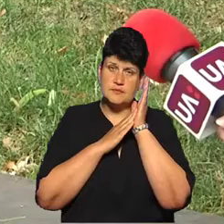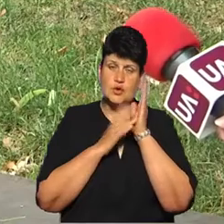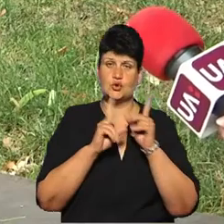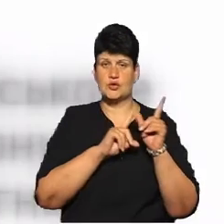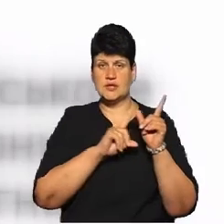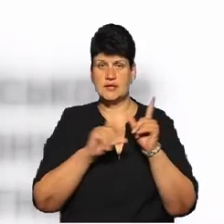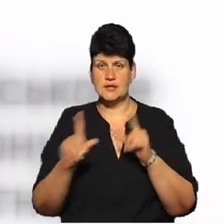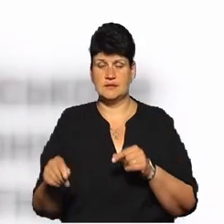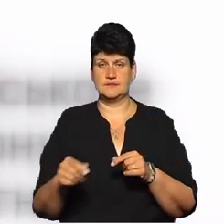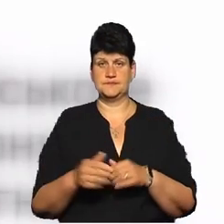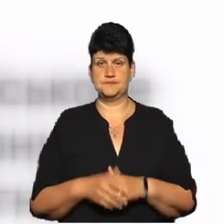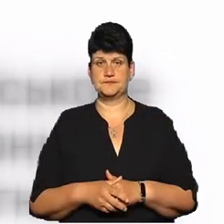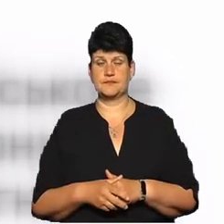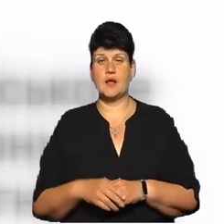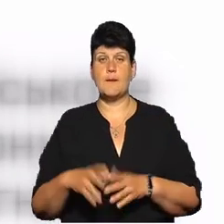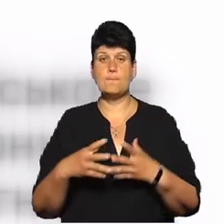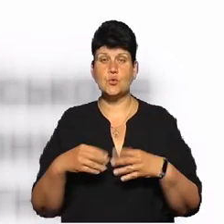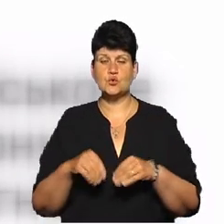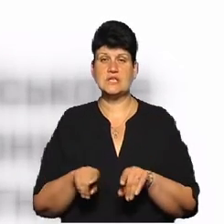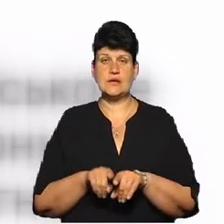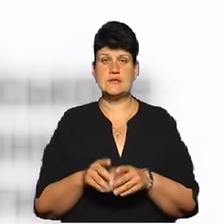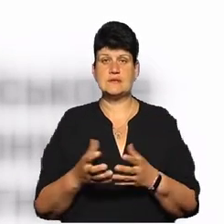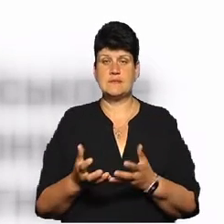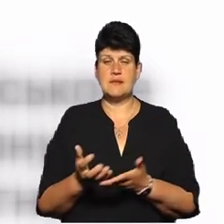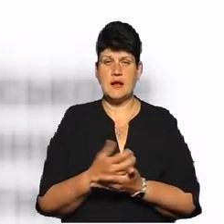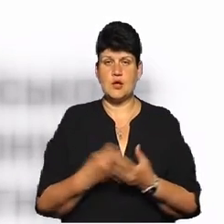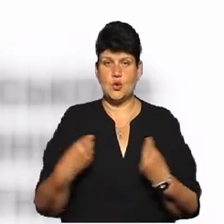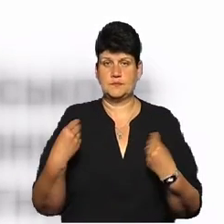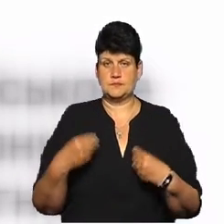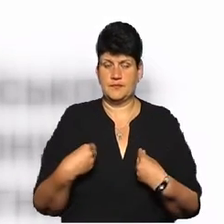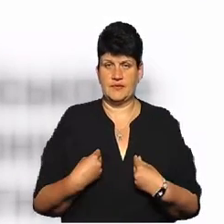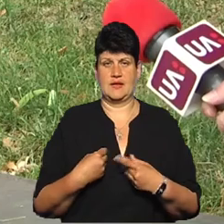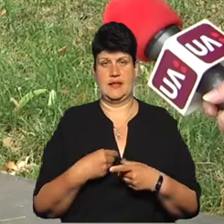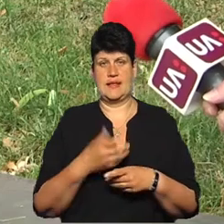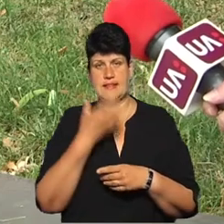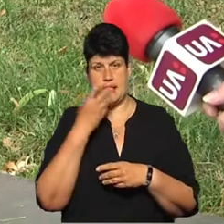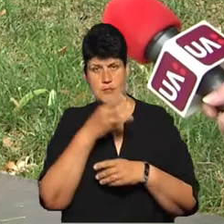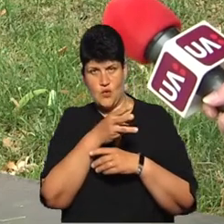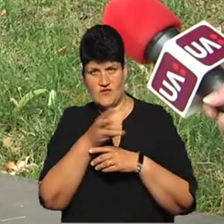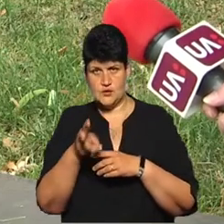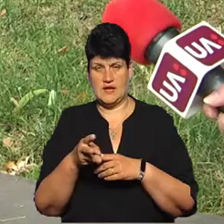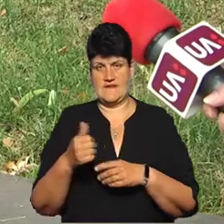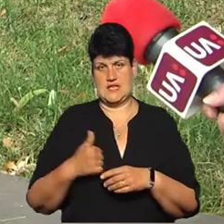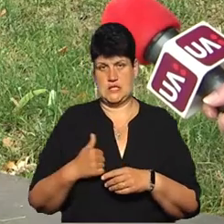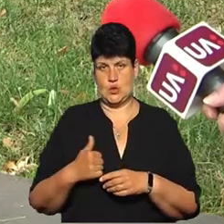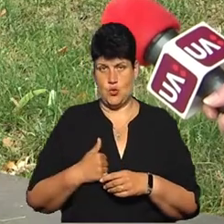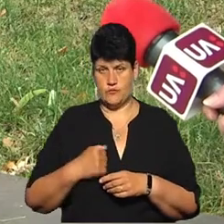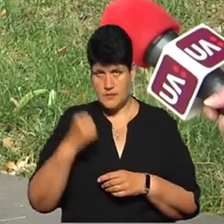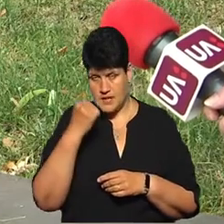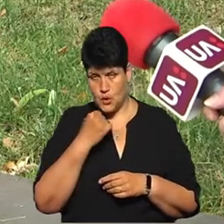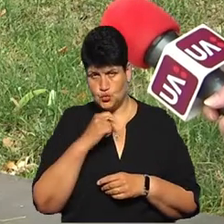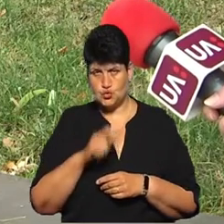переганяли машини. Подружжя також збирає гроші на амуніцію і тепловізори для військових. Дякуючи